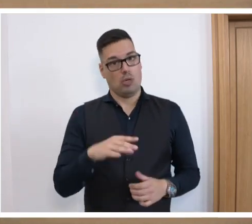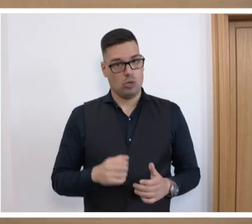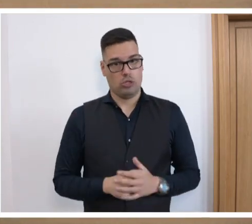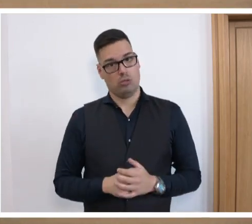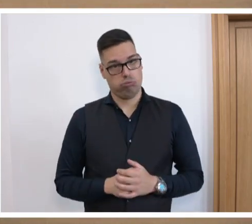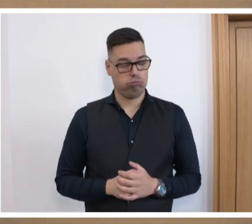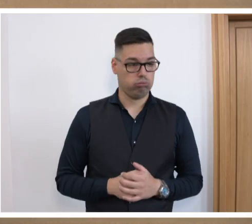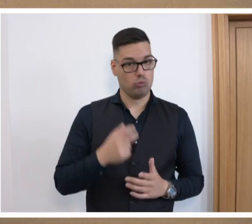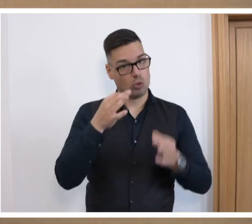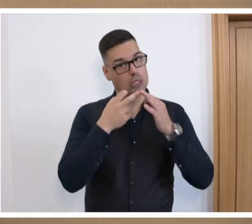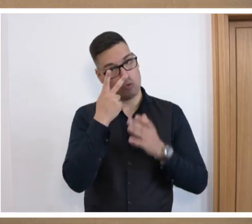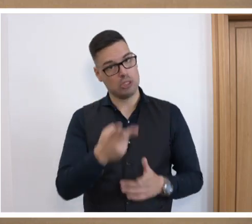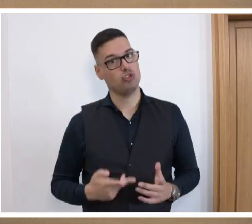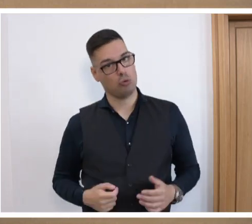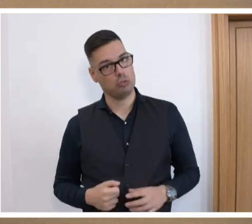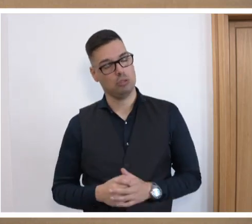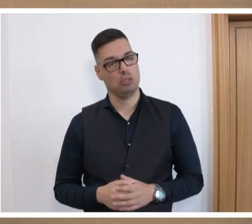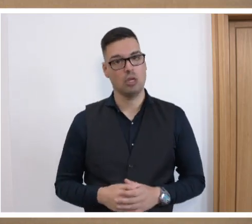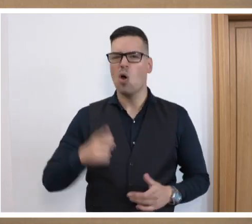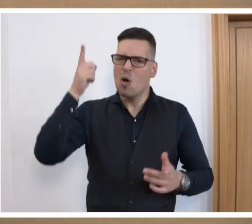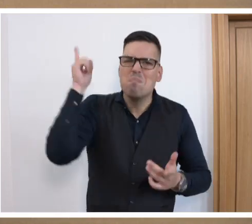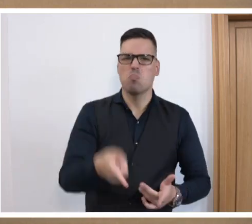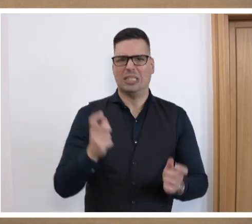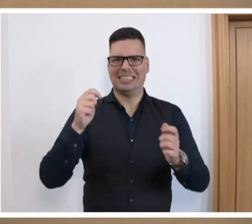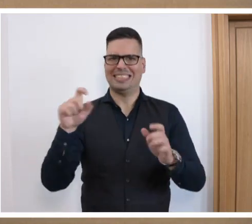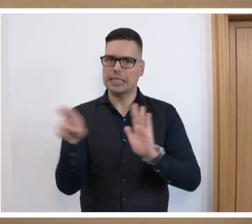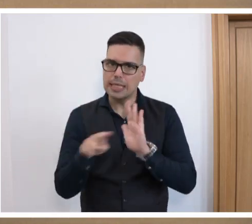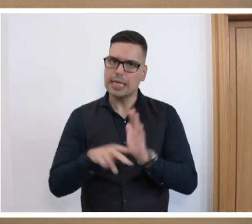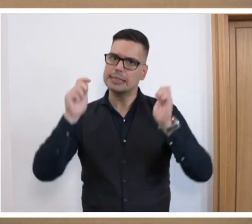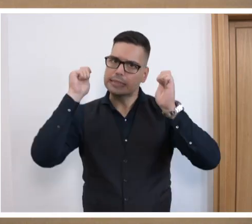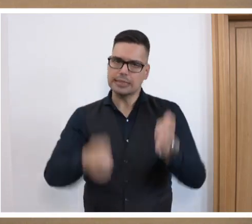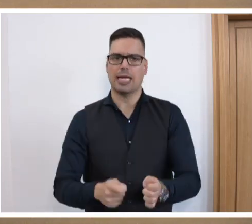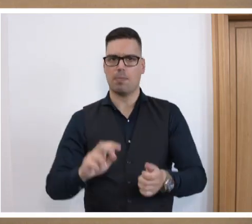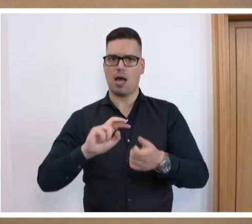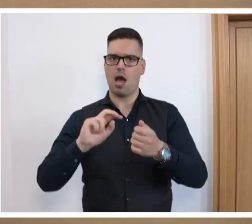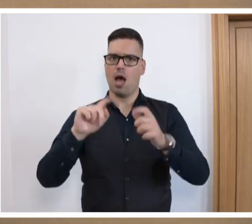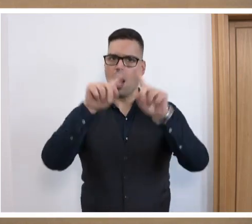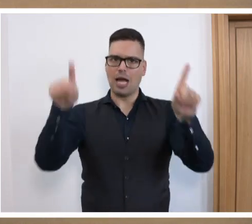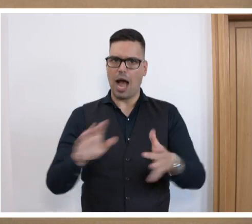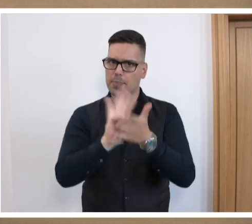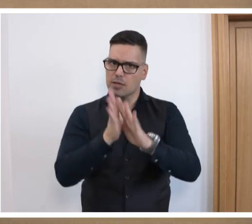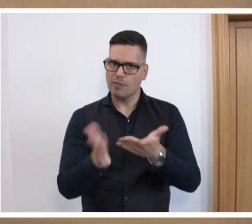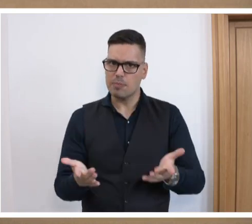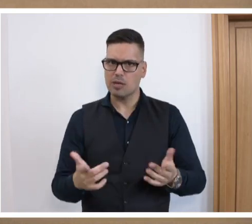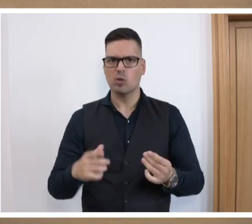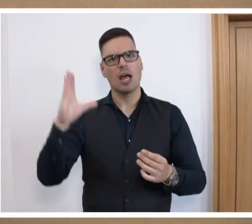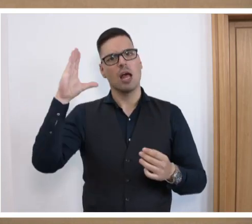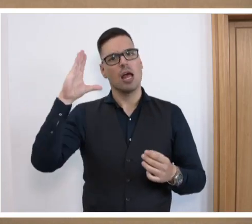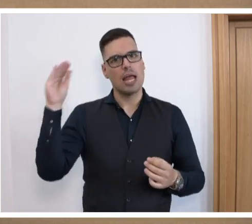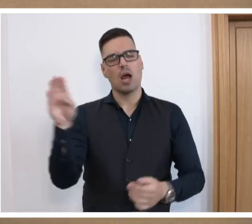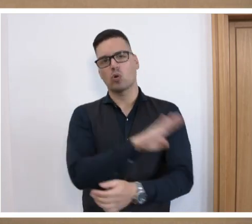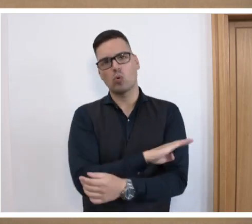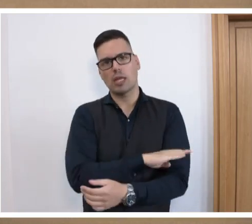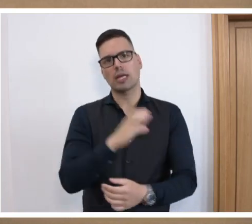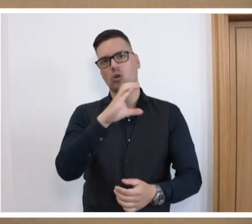hier mal genauer hinschauen. Die Frage ist, muss der Gesetzgeber diesen Rahmen vorgeben? Und Herr Kollege Kommersow, ich muss Sie leider